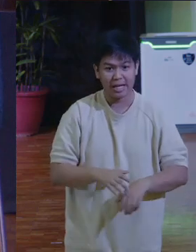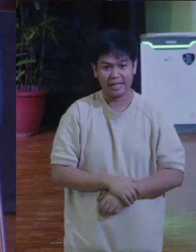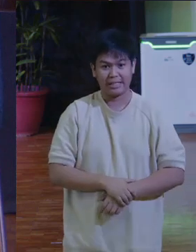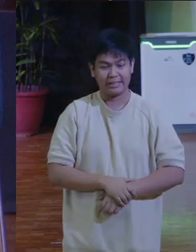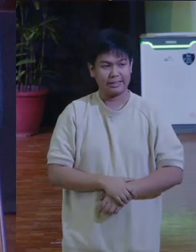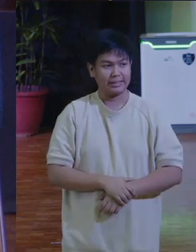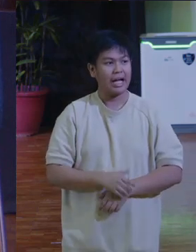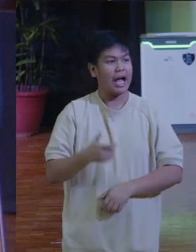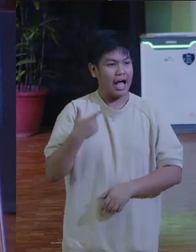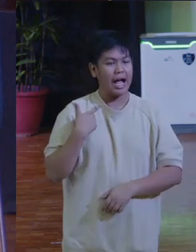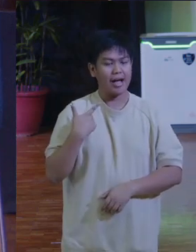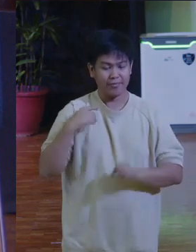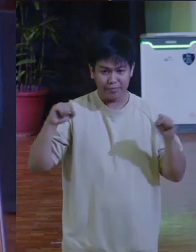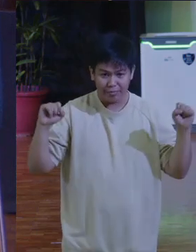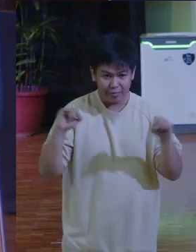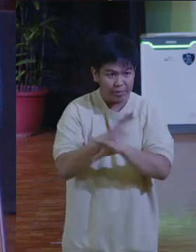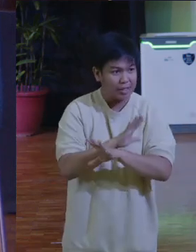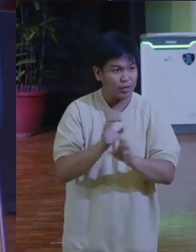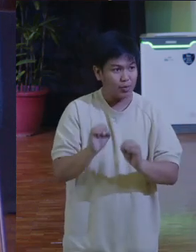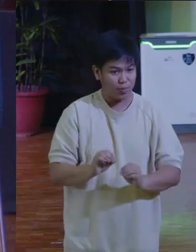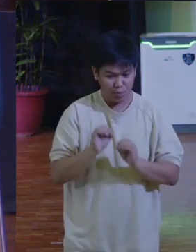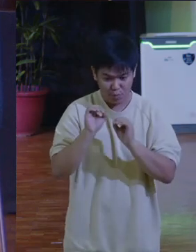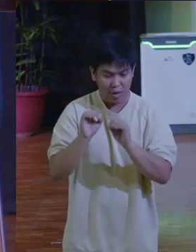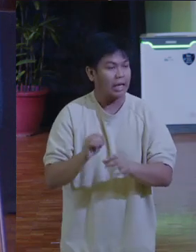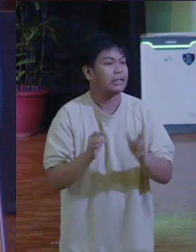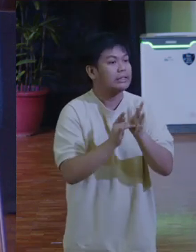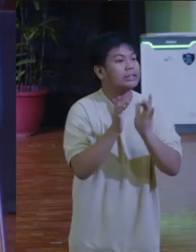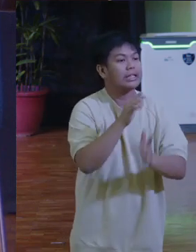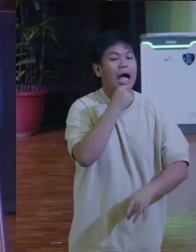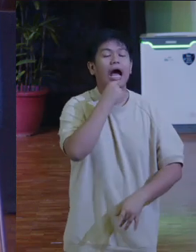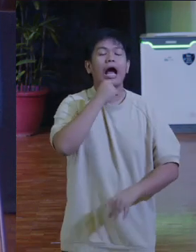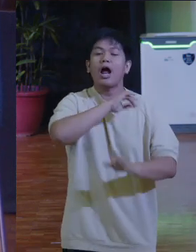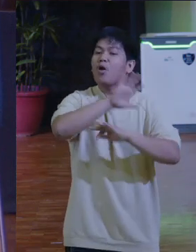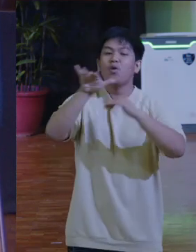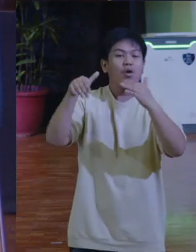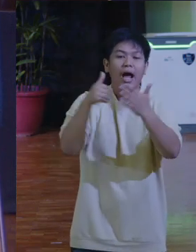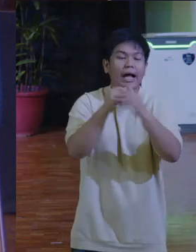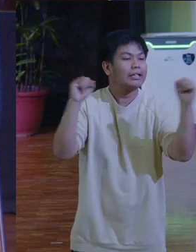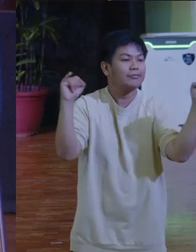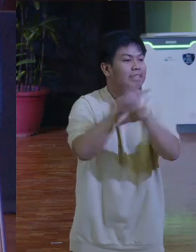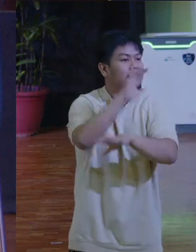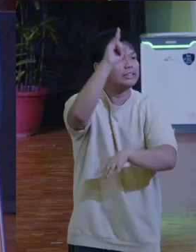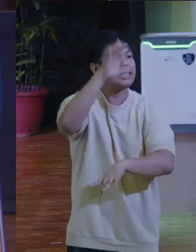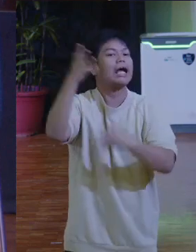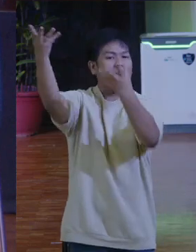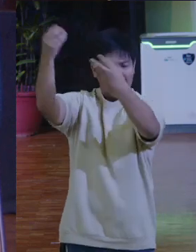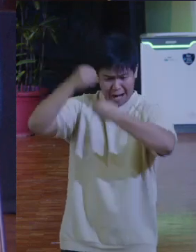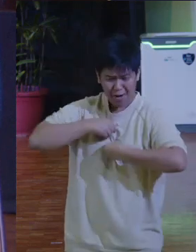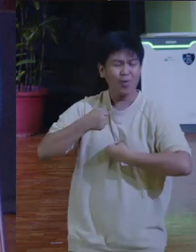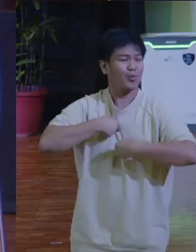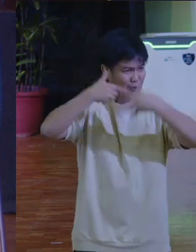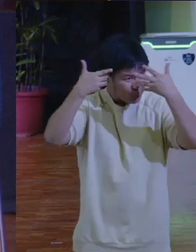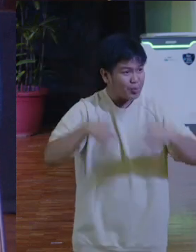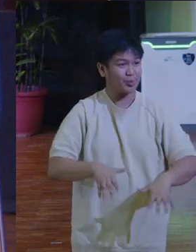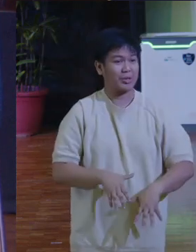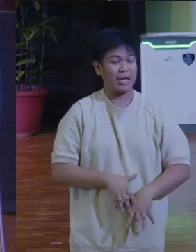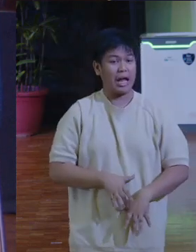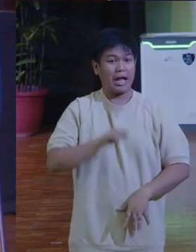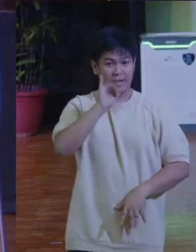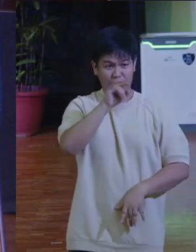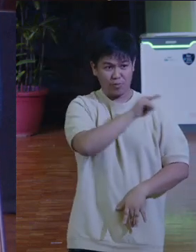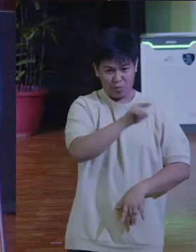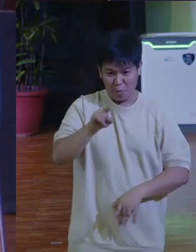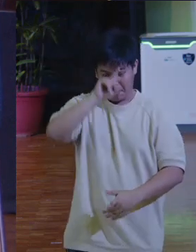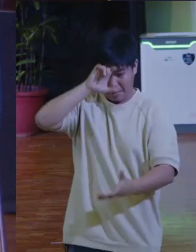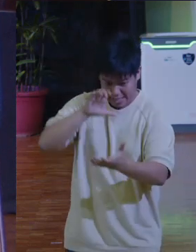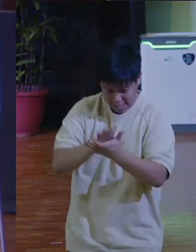God's vengeance. Para ngayon, sinalo ko na yan para sa lahat ng mananampalataya sa akin. Yung ayaw manampalataya sa akin,